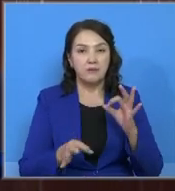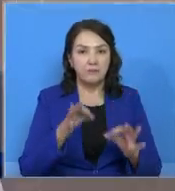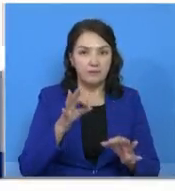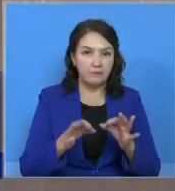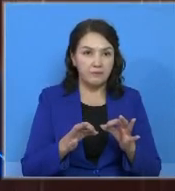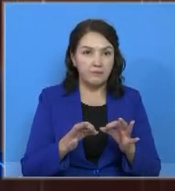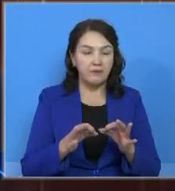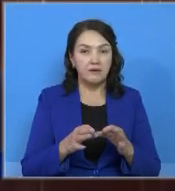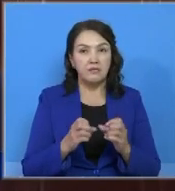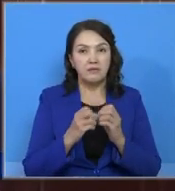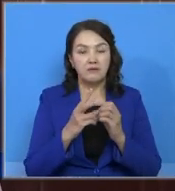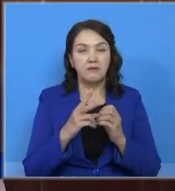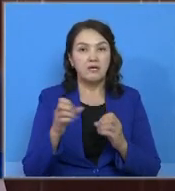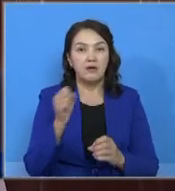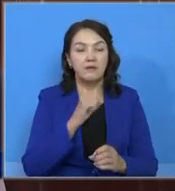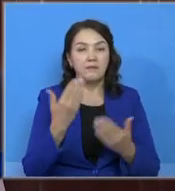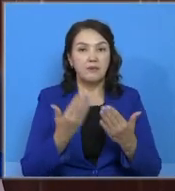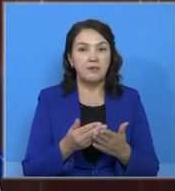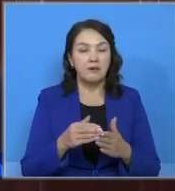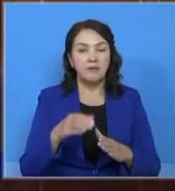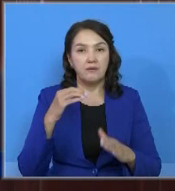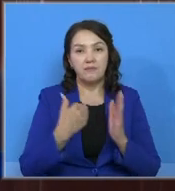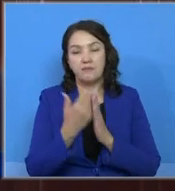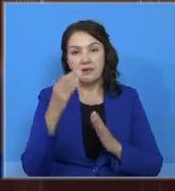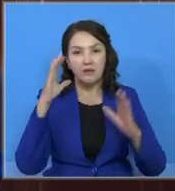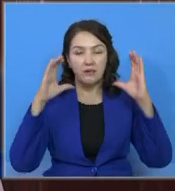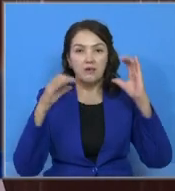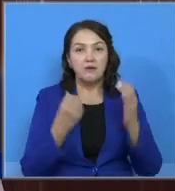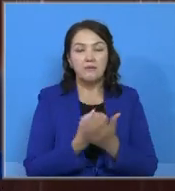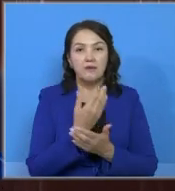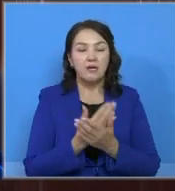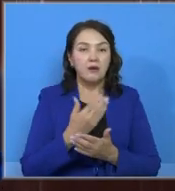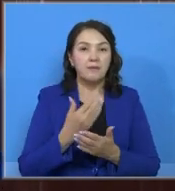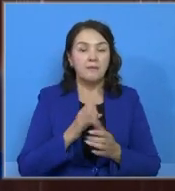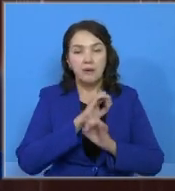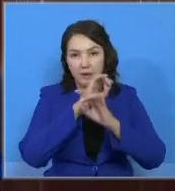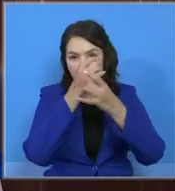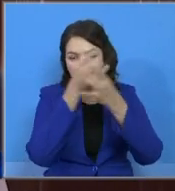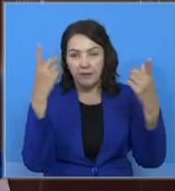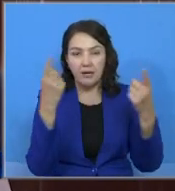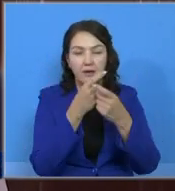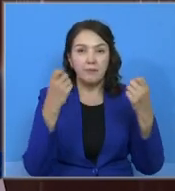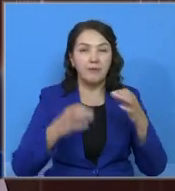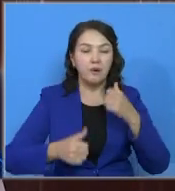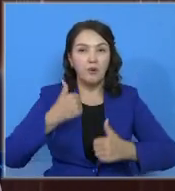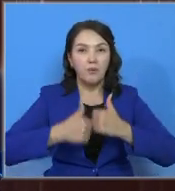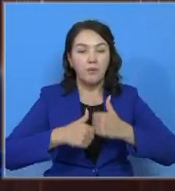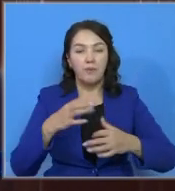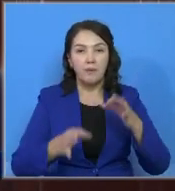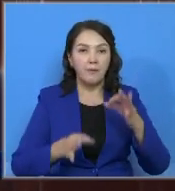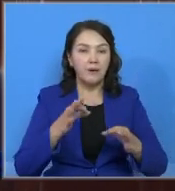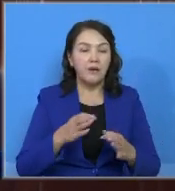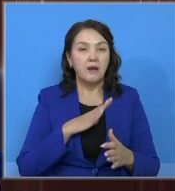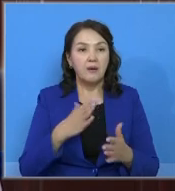системе. 12 августа текущего года Высшим судебным советом был объявлен конкурс на занятие вакантных должностей судей. Одно